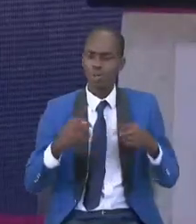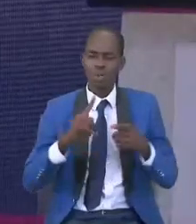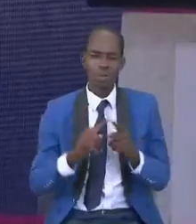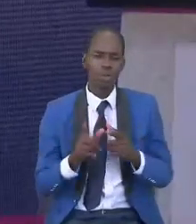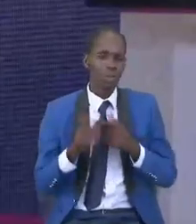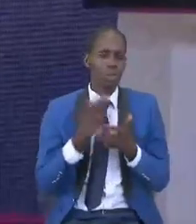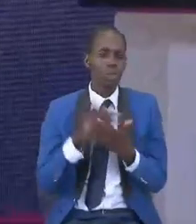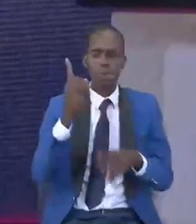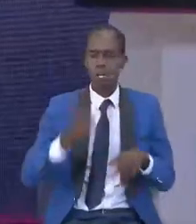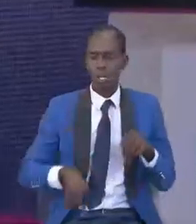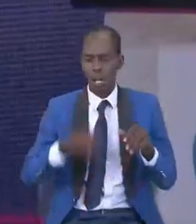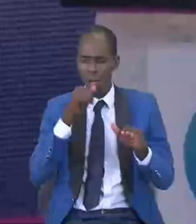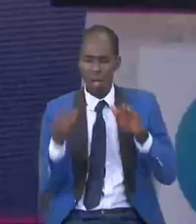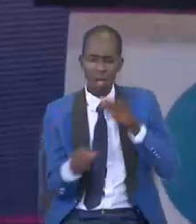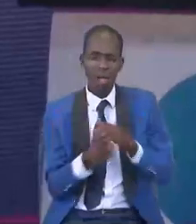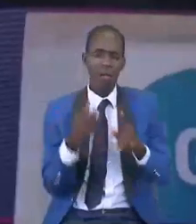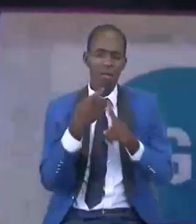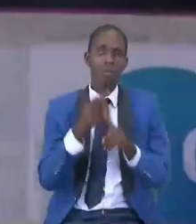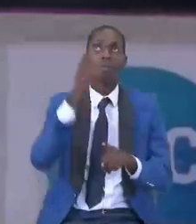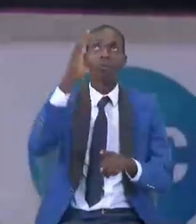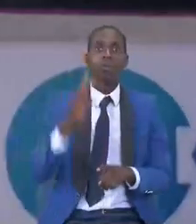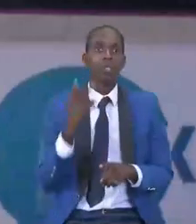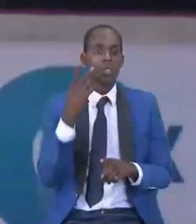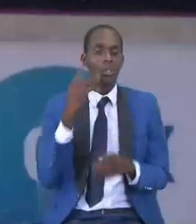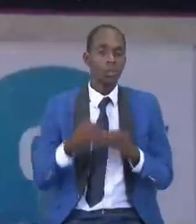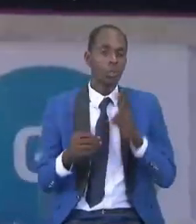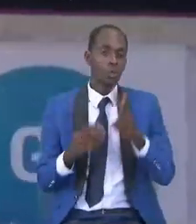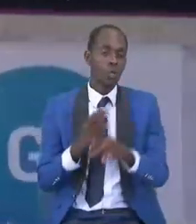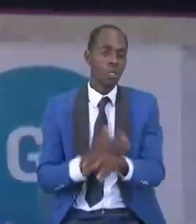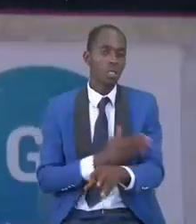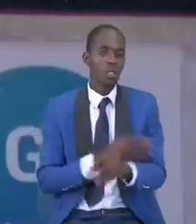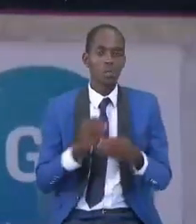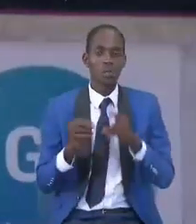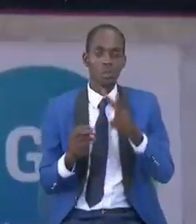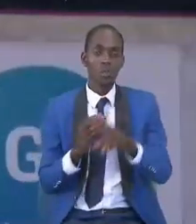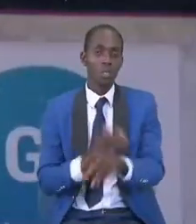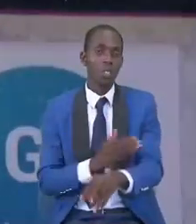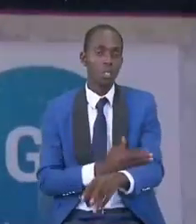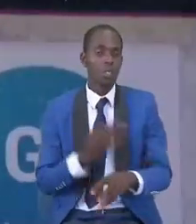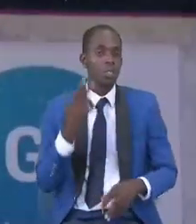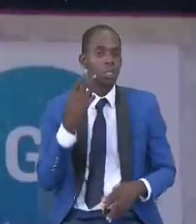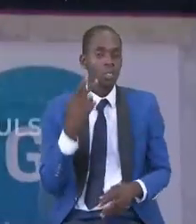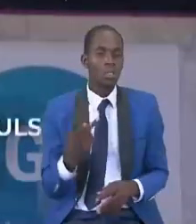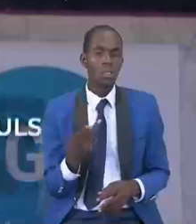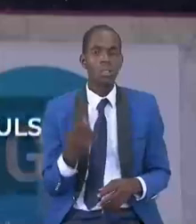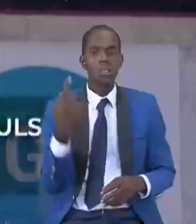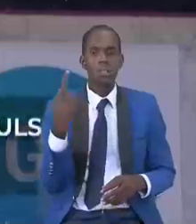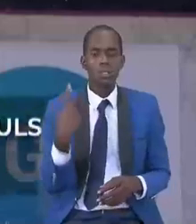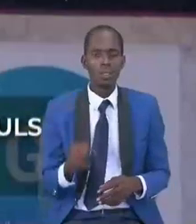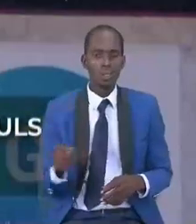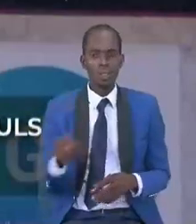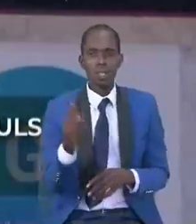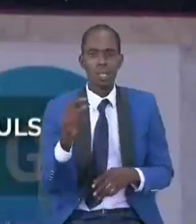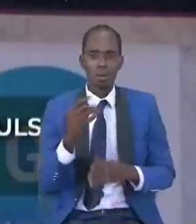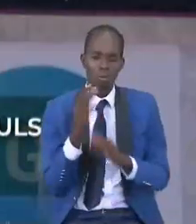loin de Dieu. Deuxième élément maintenant, leur supplication et soumission avec